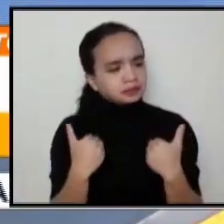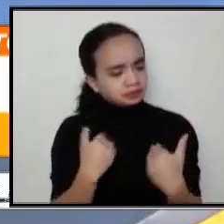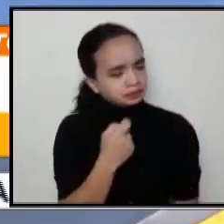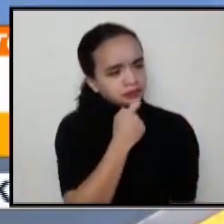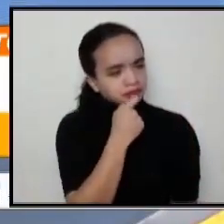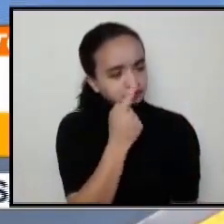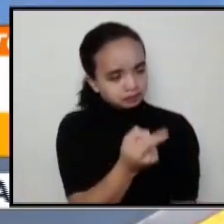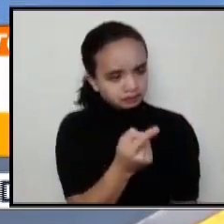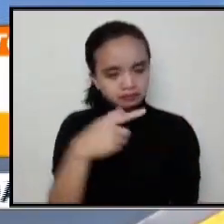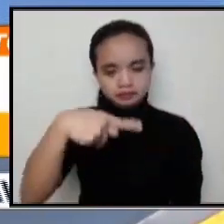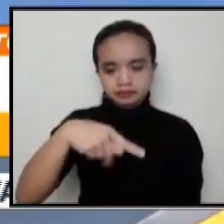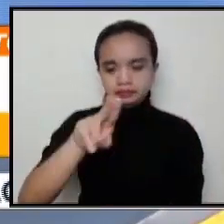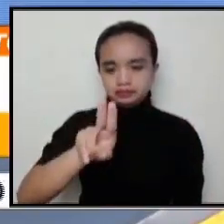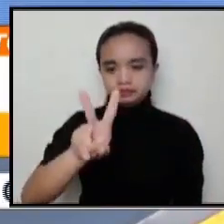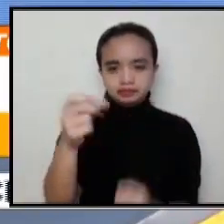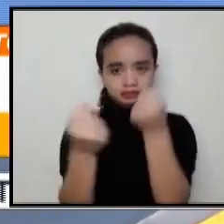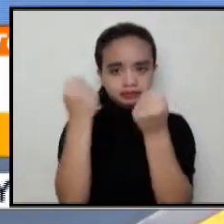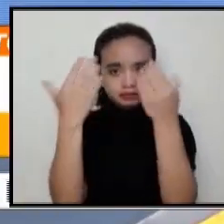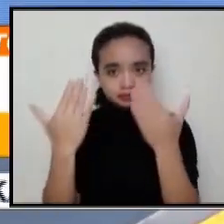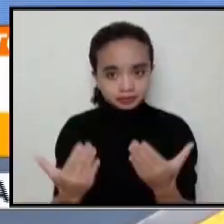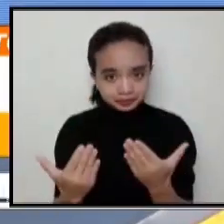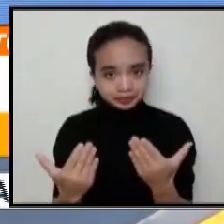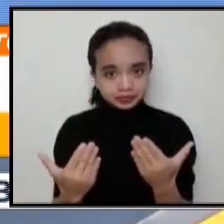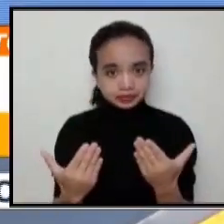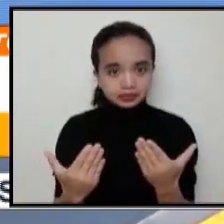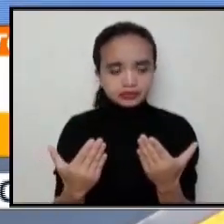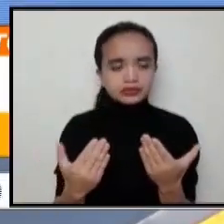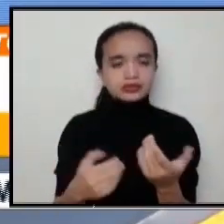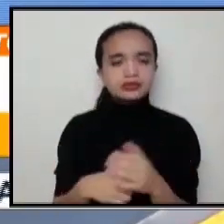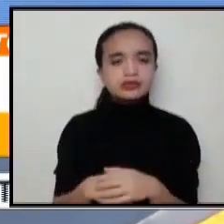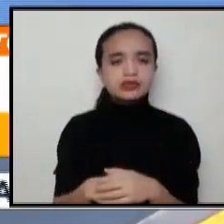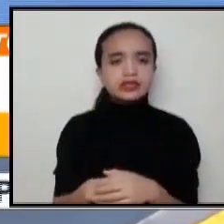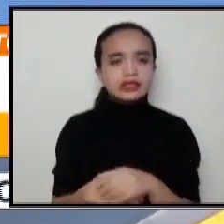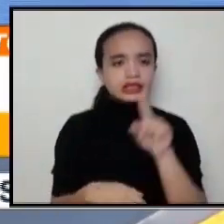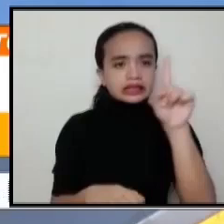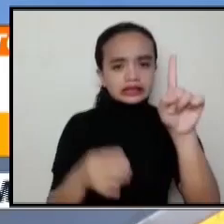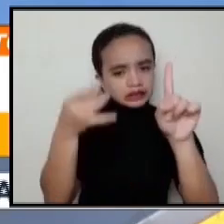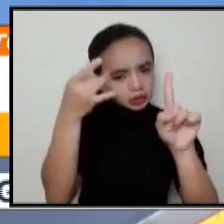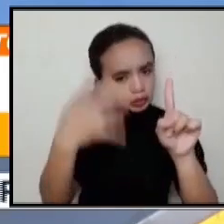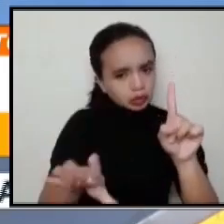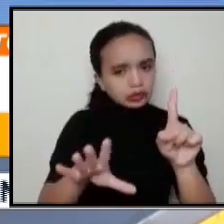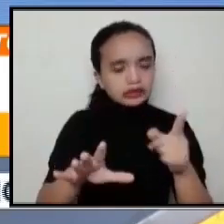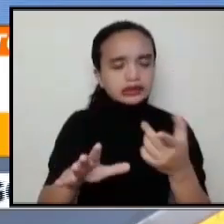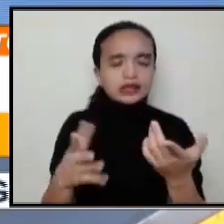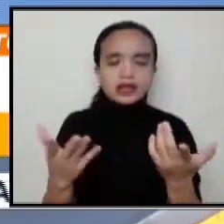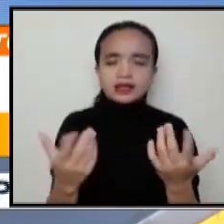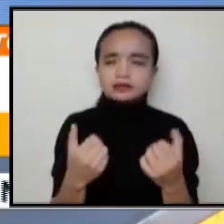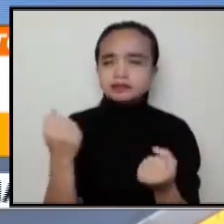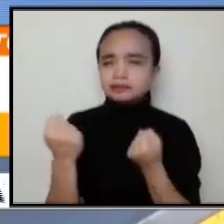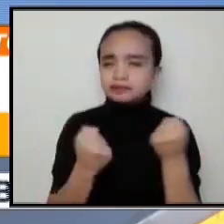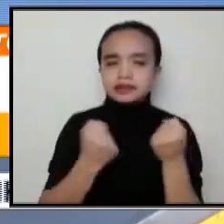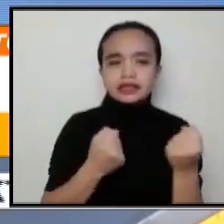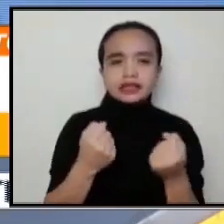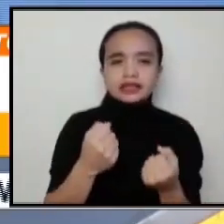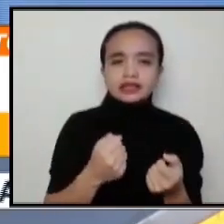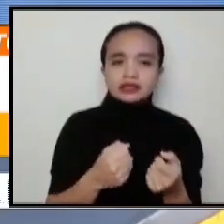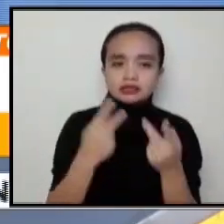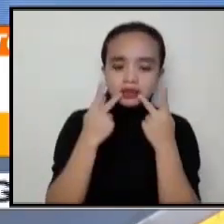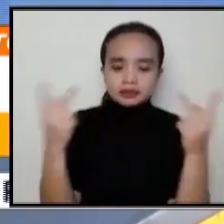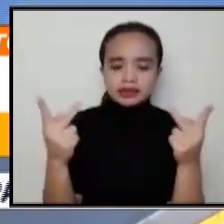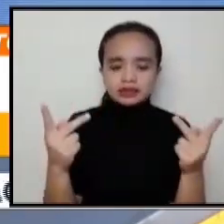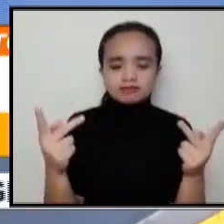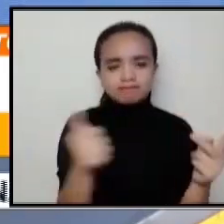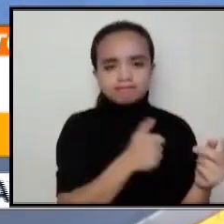PUV driver na isa lang talaga yung minamaneho o binabiyahing mga PUV, sila daw po talaga